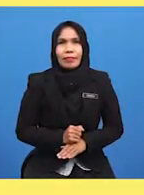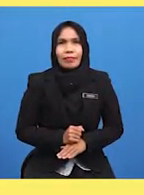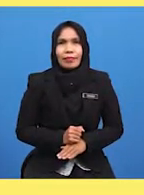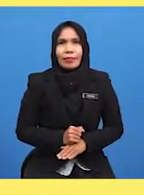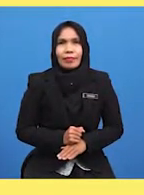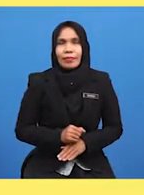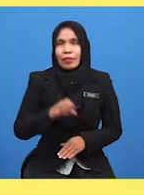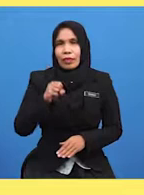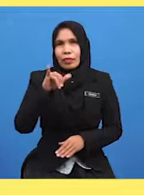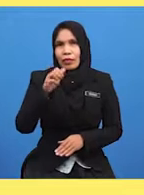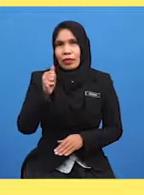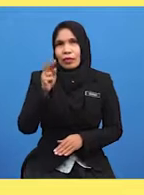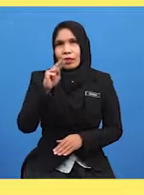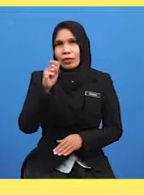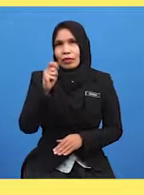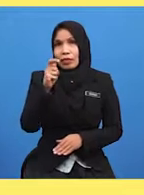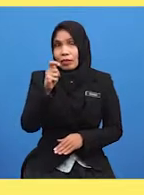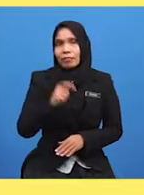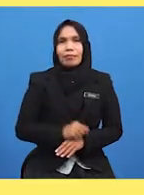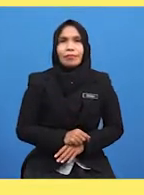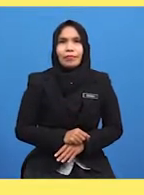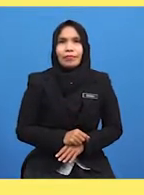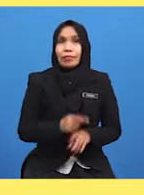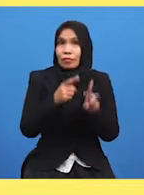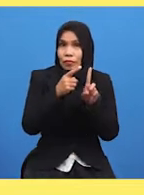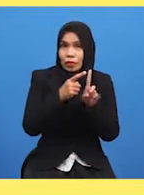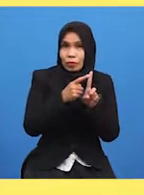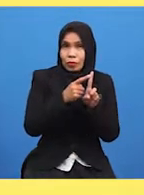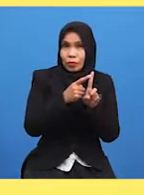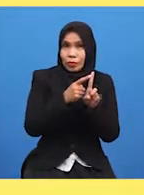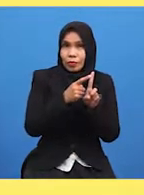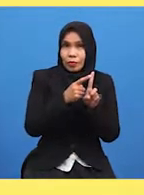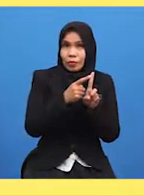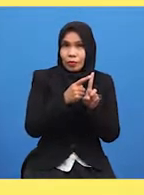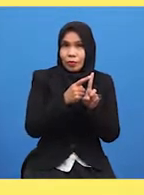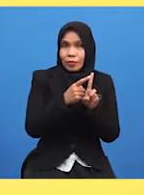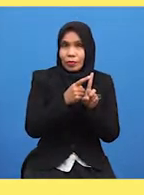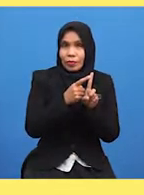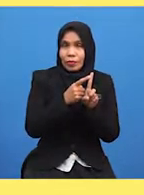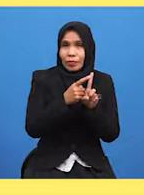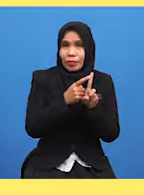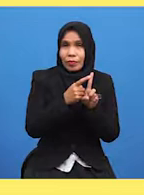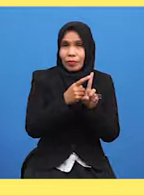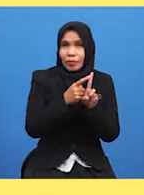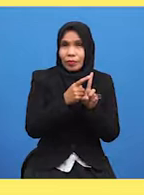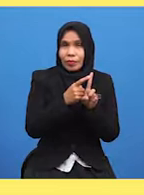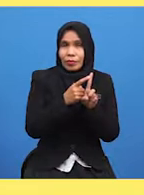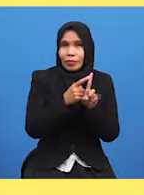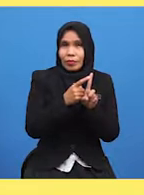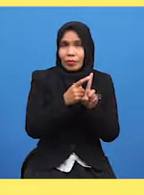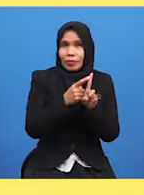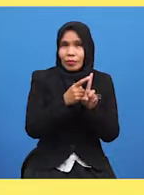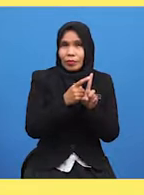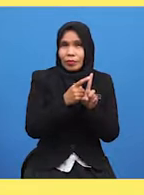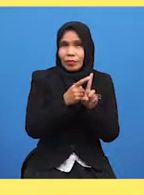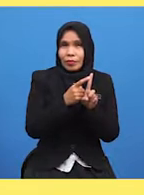syarat-syarat perjanjian tersebut ialah British menempatkan seorang Wakil yang mempunyai fase seperti pegawai